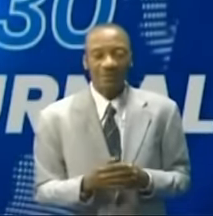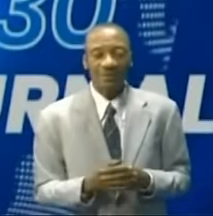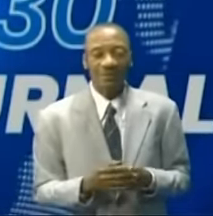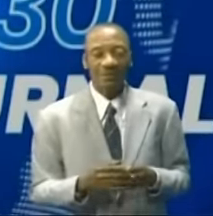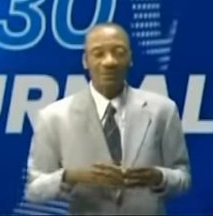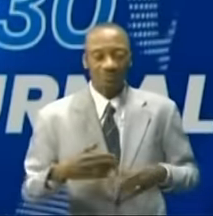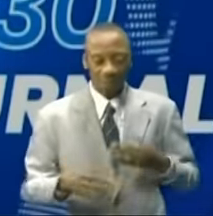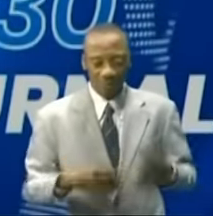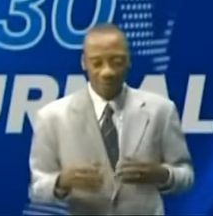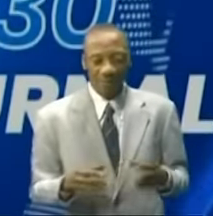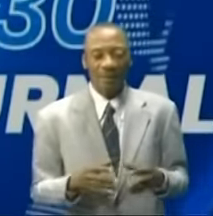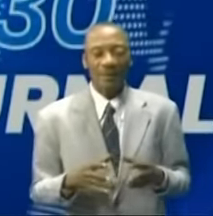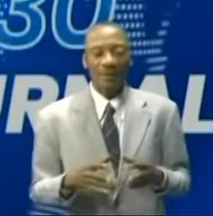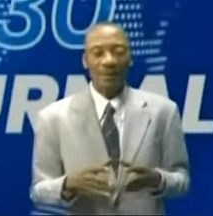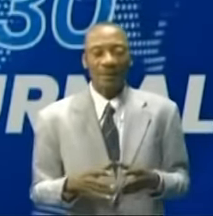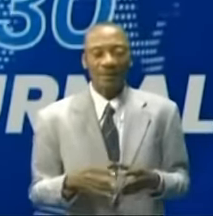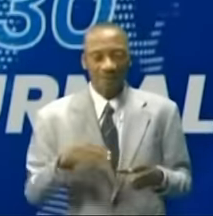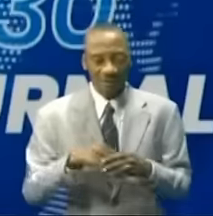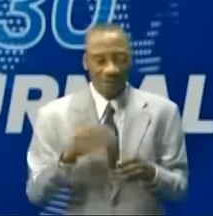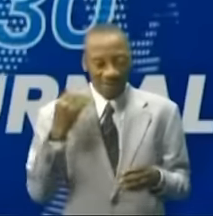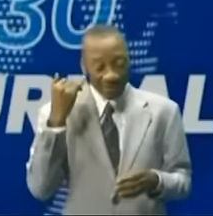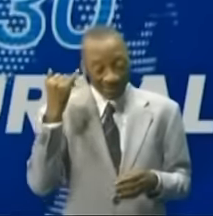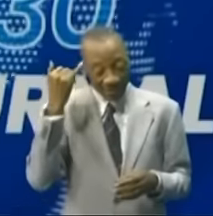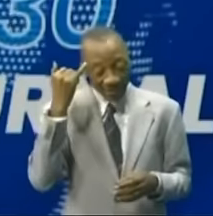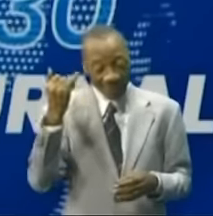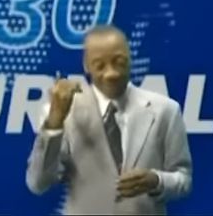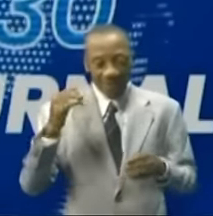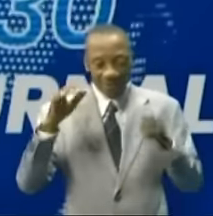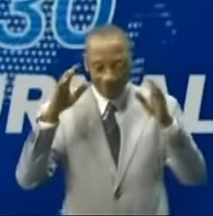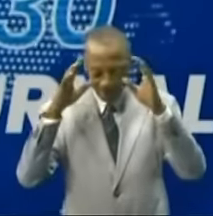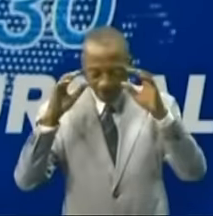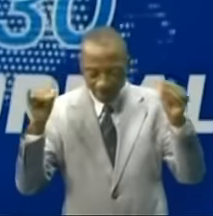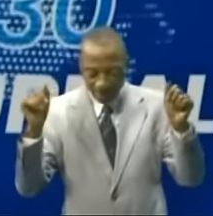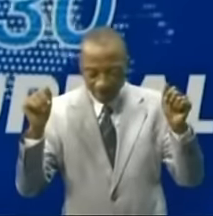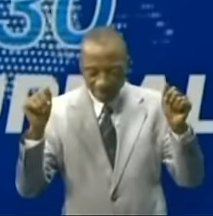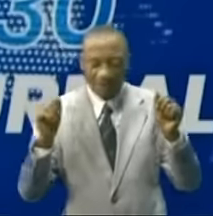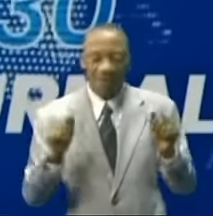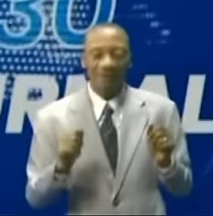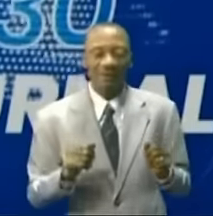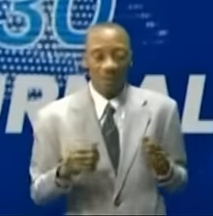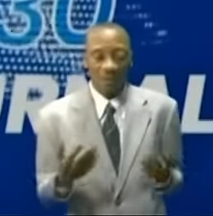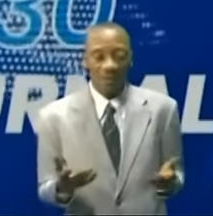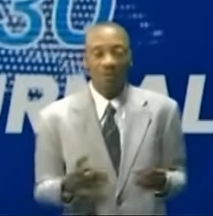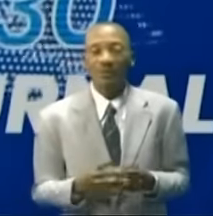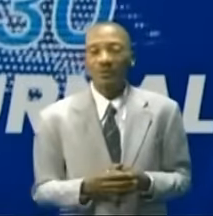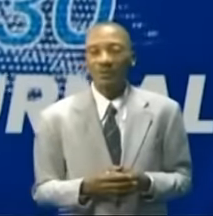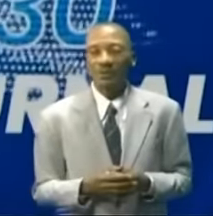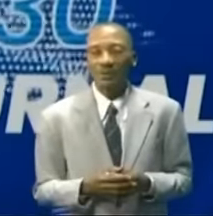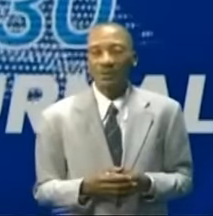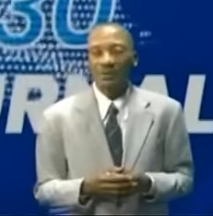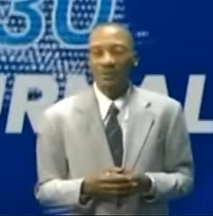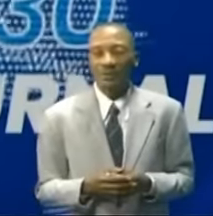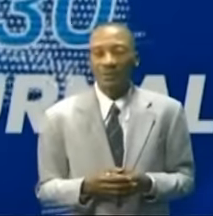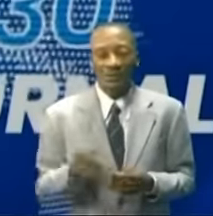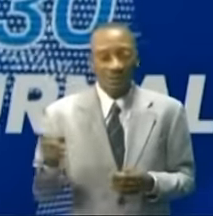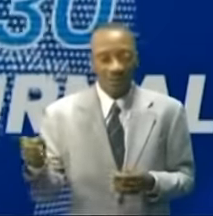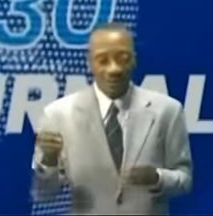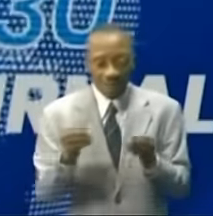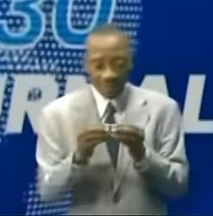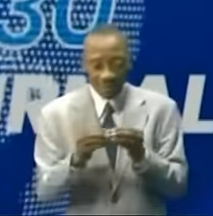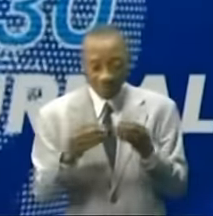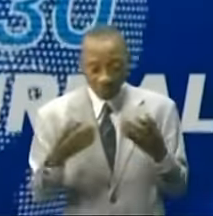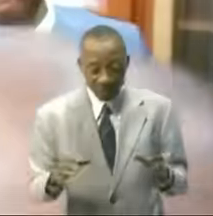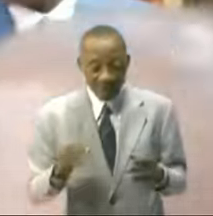contingence élaborés face au monkeypox. Il rassure sur les dispositions prises par le gouvernement de la République pour faire face à la maladie.